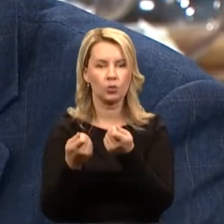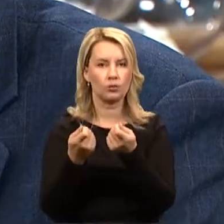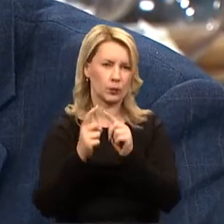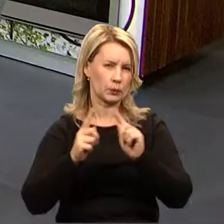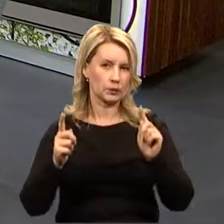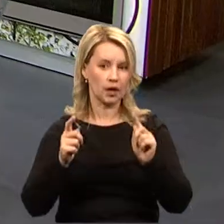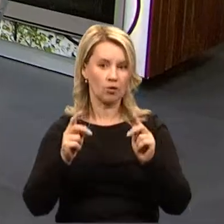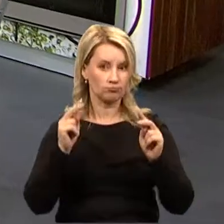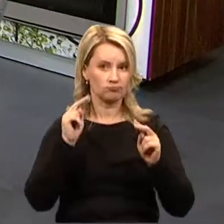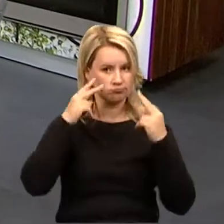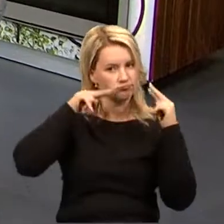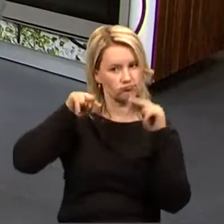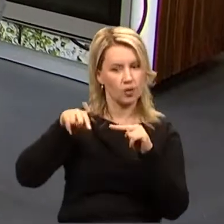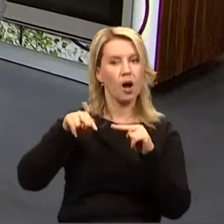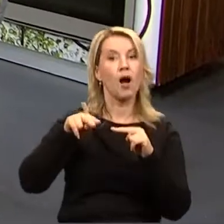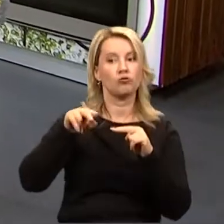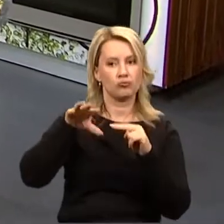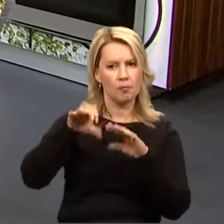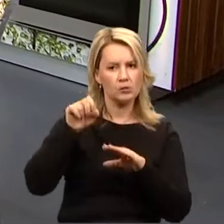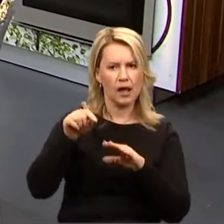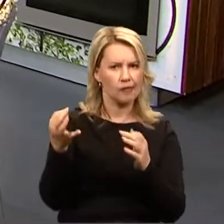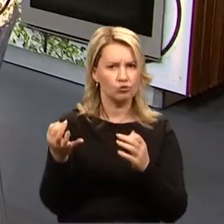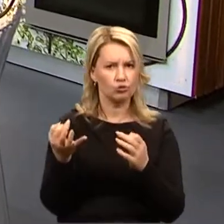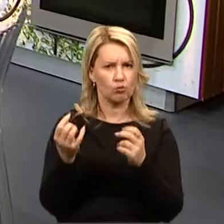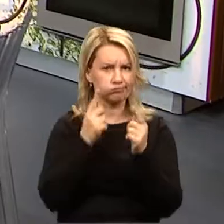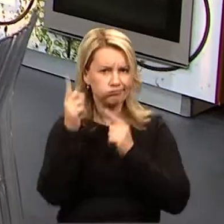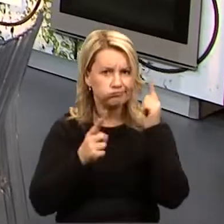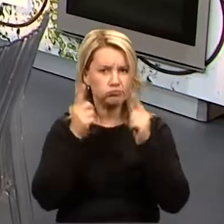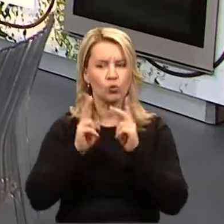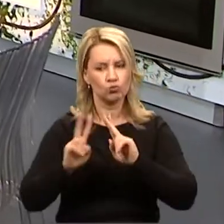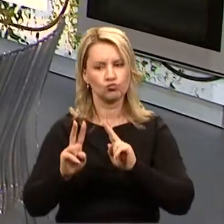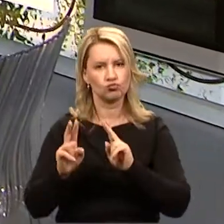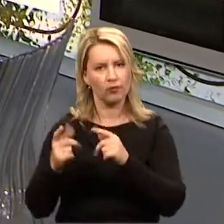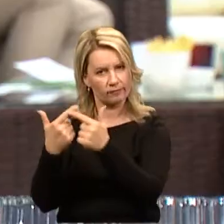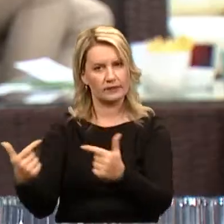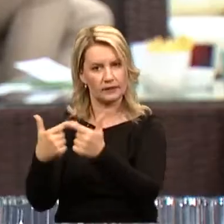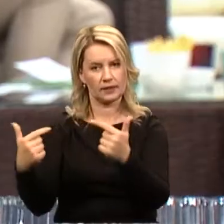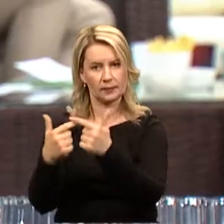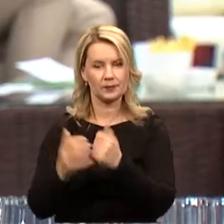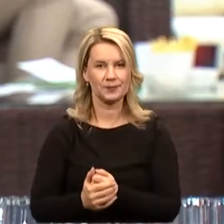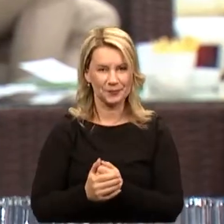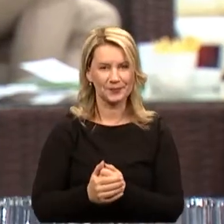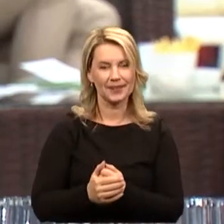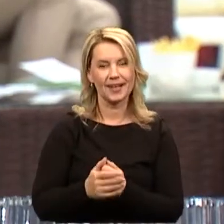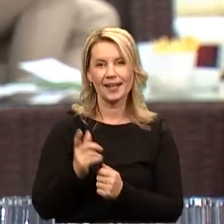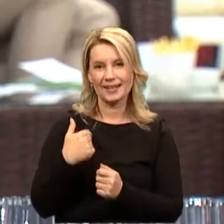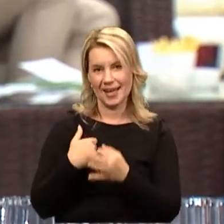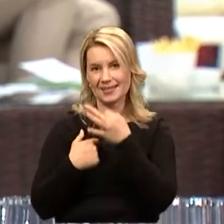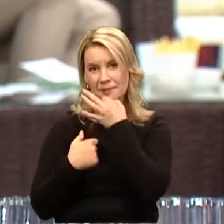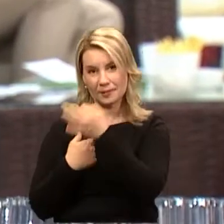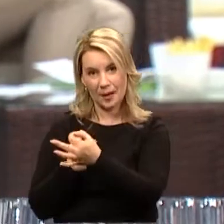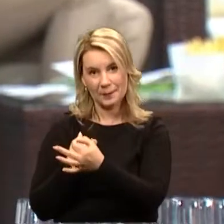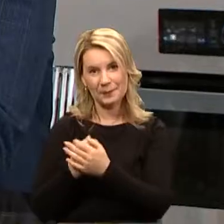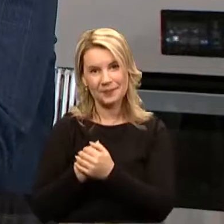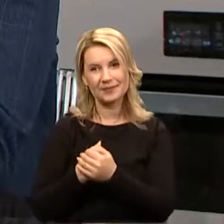potom výchovným prvkem působit na své děti. Teď se vás nezeptám jako finančního poradce, ale jako táty, protože dokonce vaše děti vás